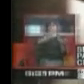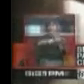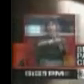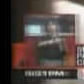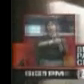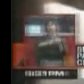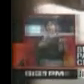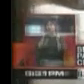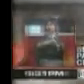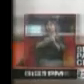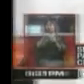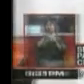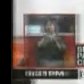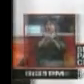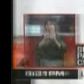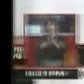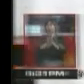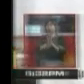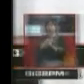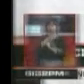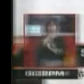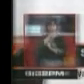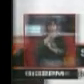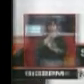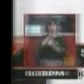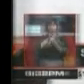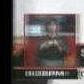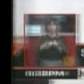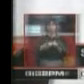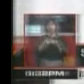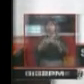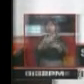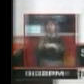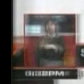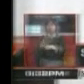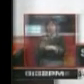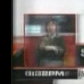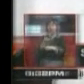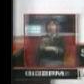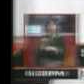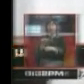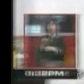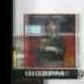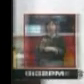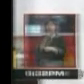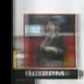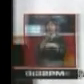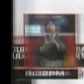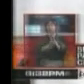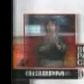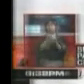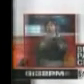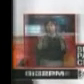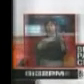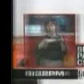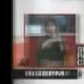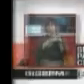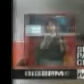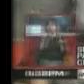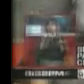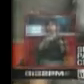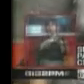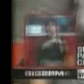sa charter change. Bagaman sila ang pinuno, hindi naman nila dala ang buong kamarang kinakatawa nila at kailangan pa rin